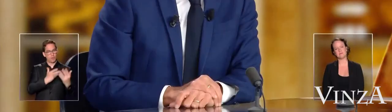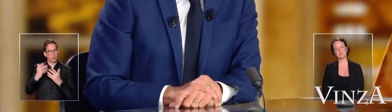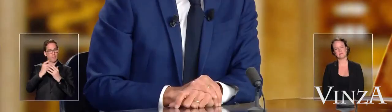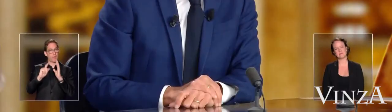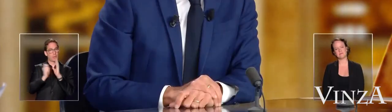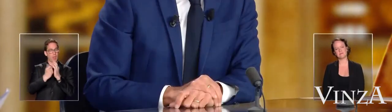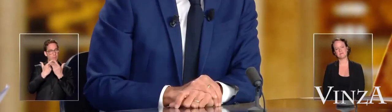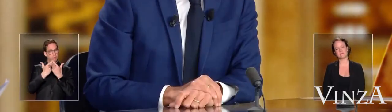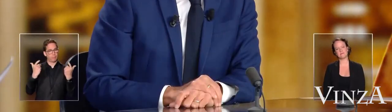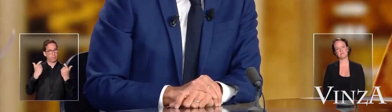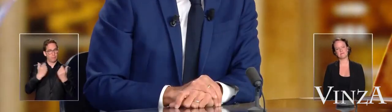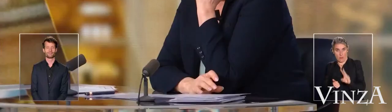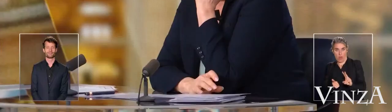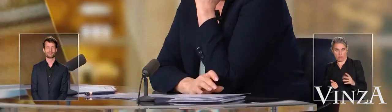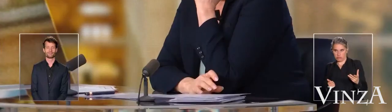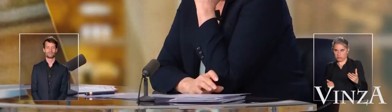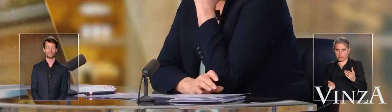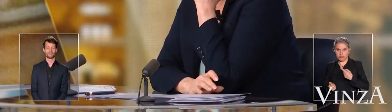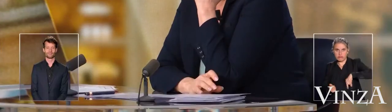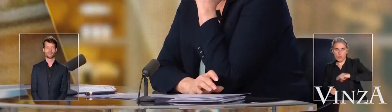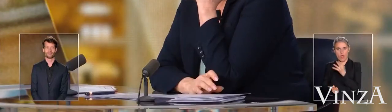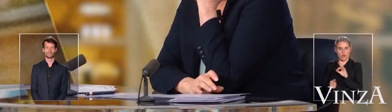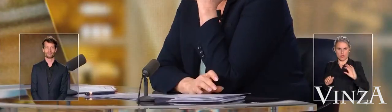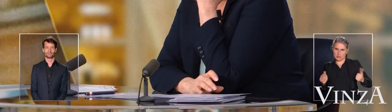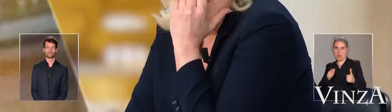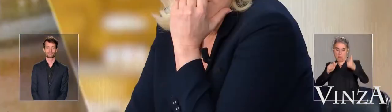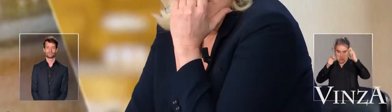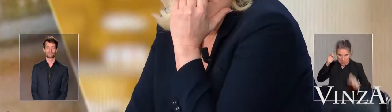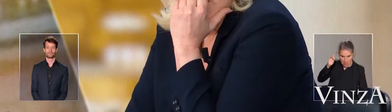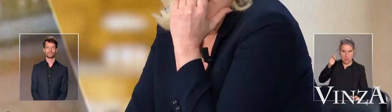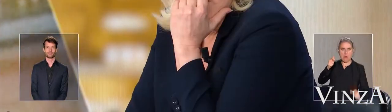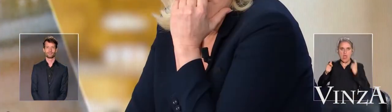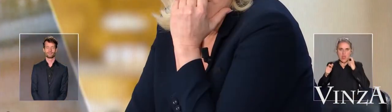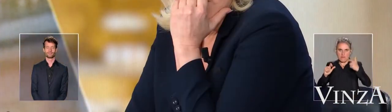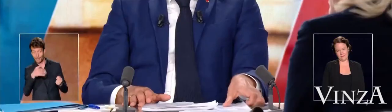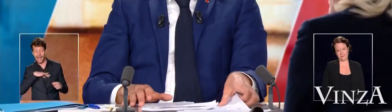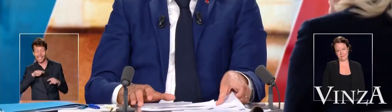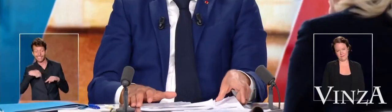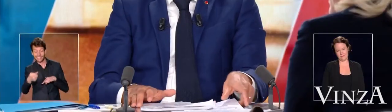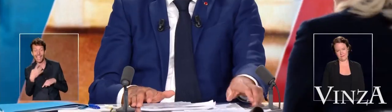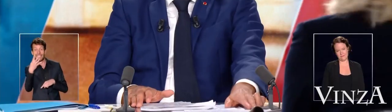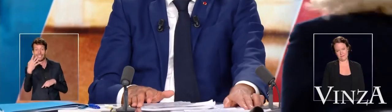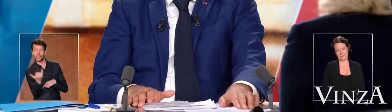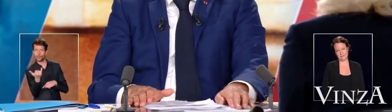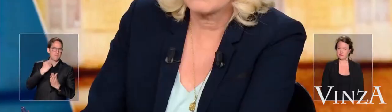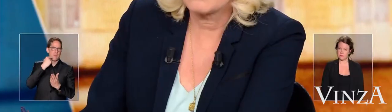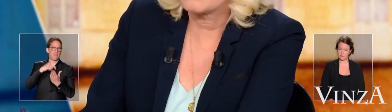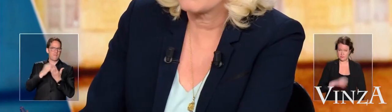débat démocratique. Excellente fin de soirée à tous sur TF1 et sur France 2.